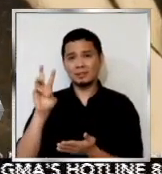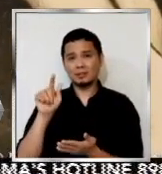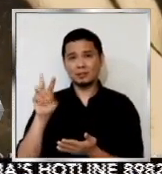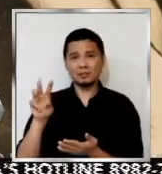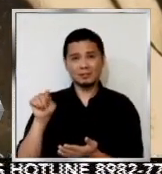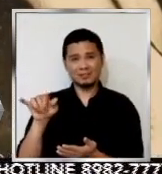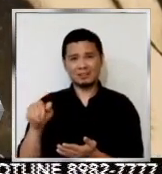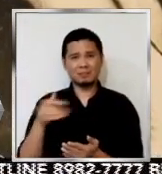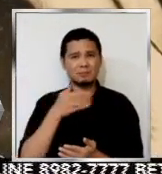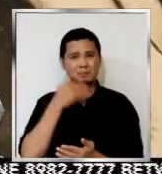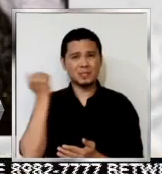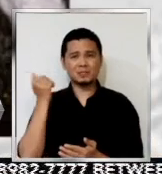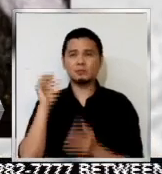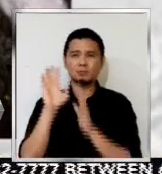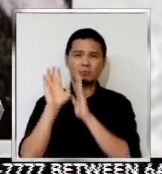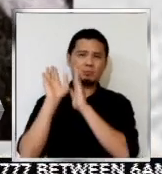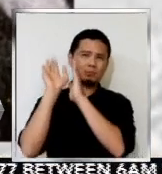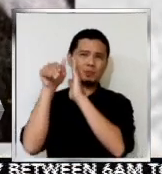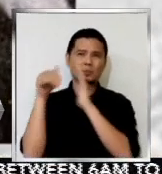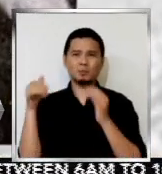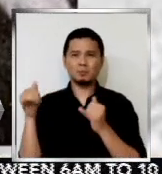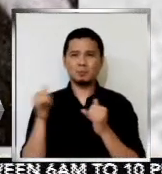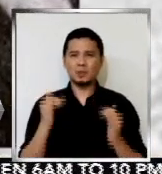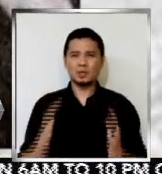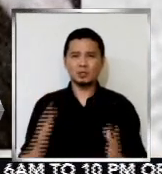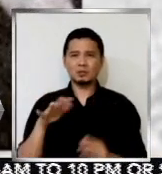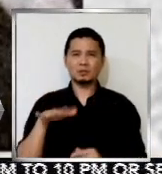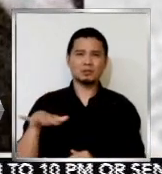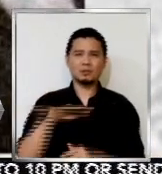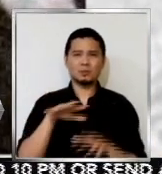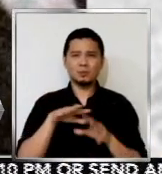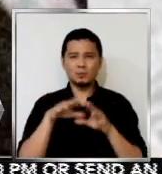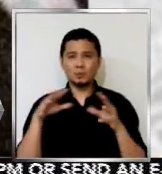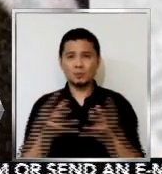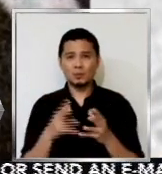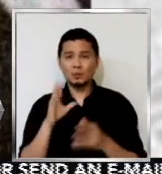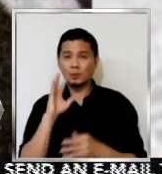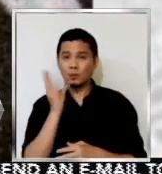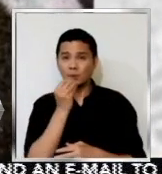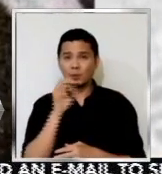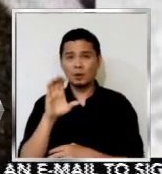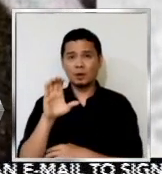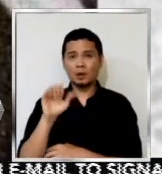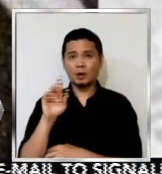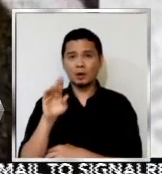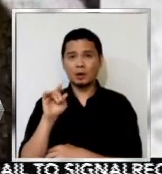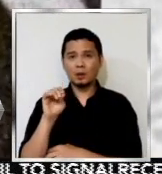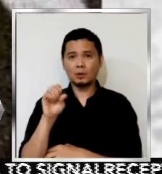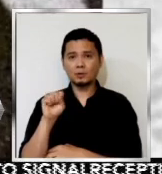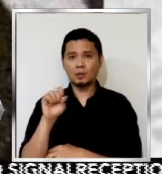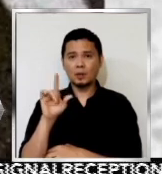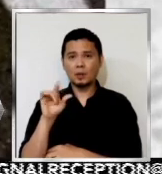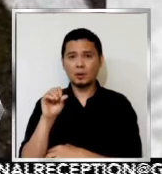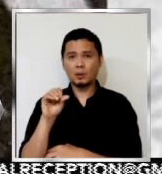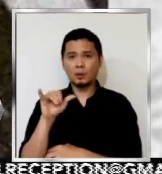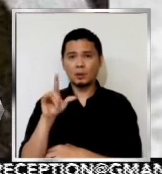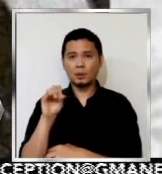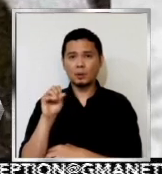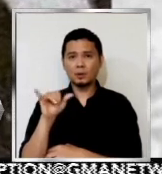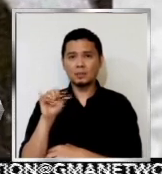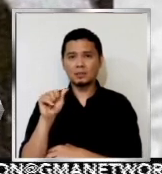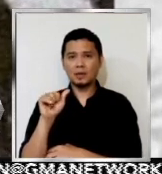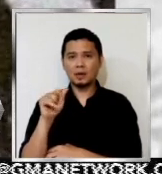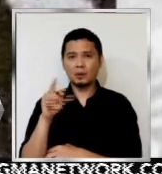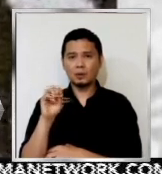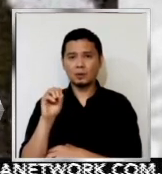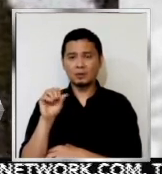sa basketball. Siya ay walang iba kundi si Carlos Caloy Loyzaga, ang King Lion ng winningest team sa National